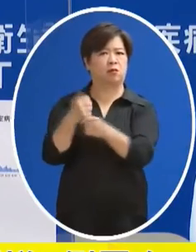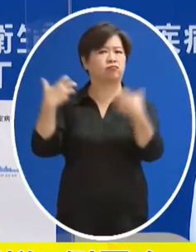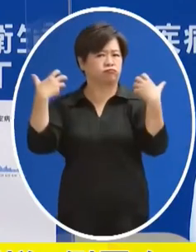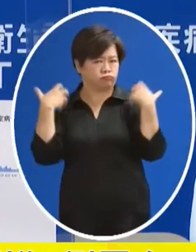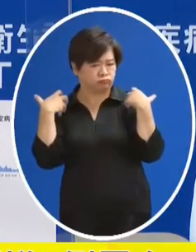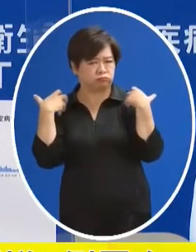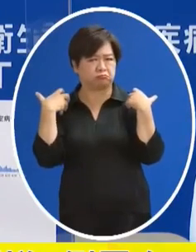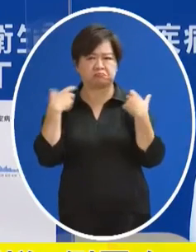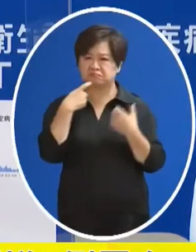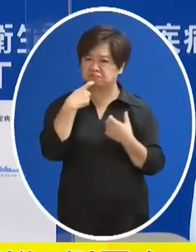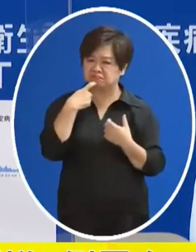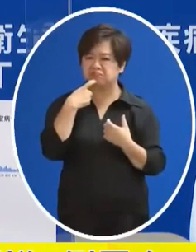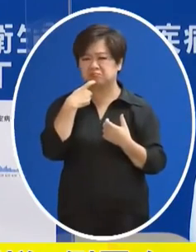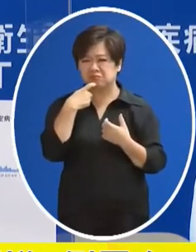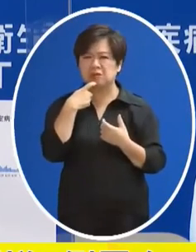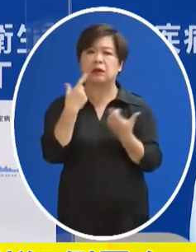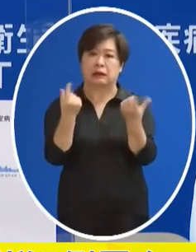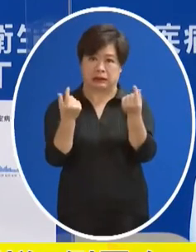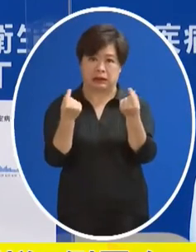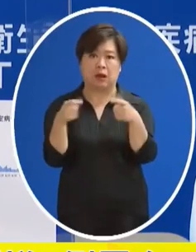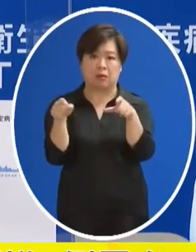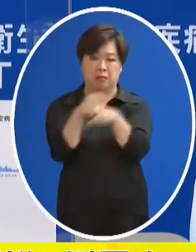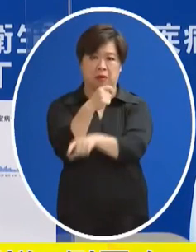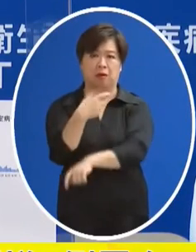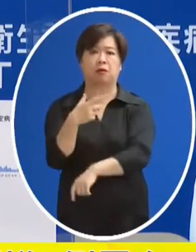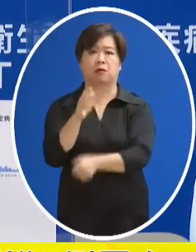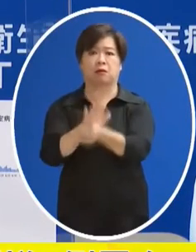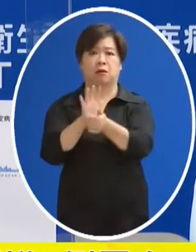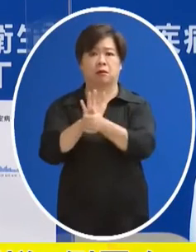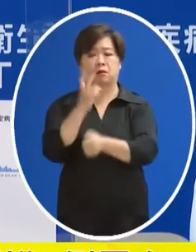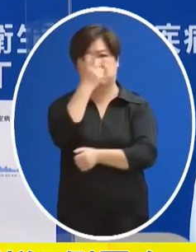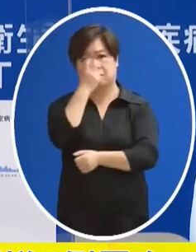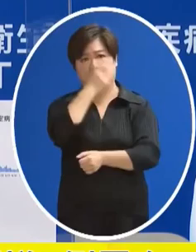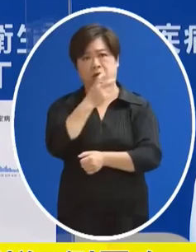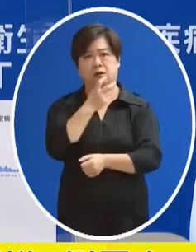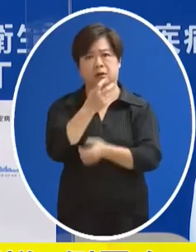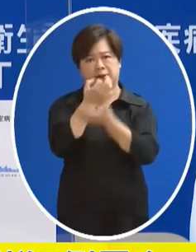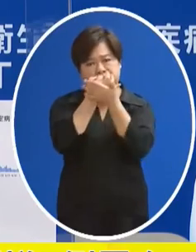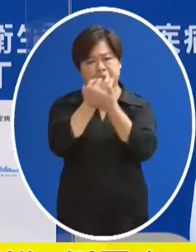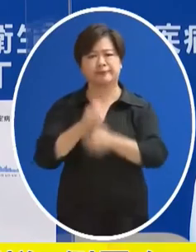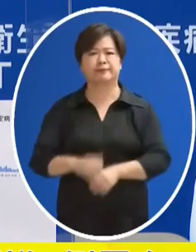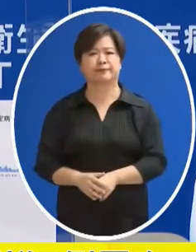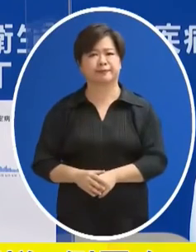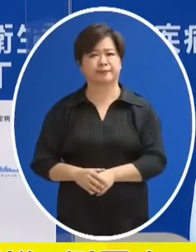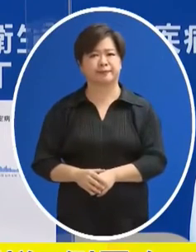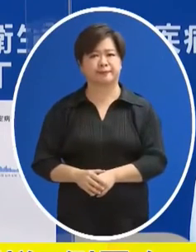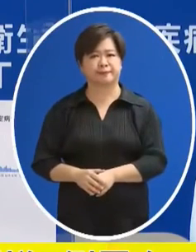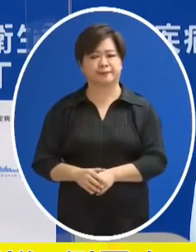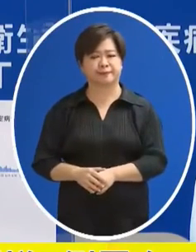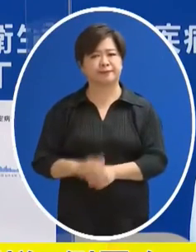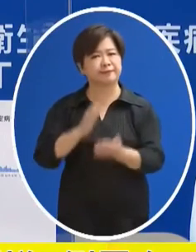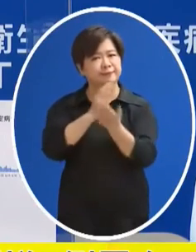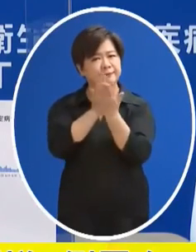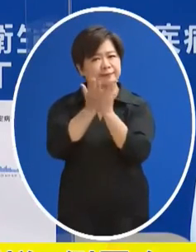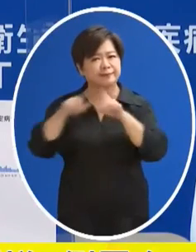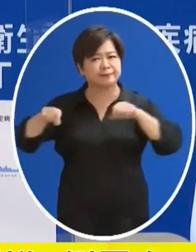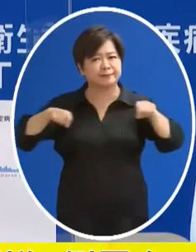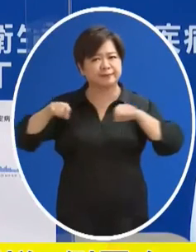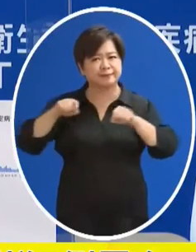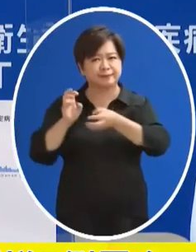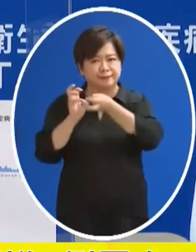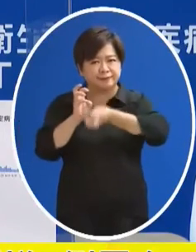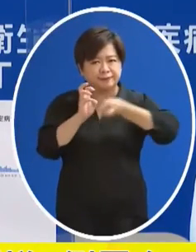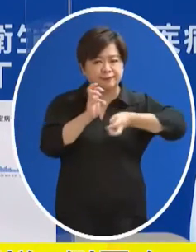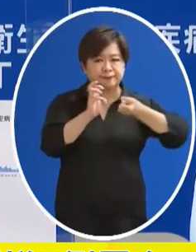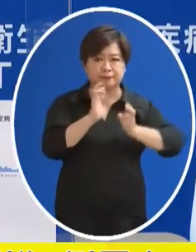人员，那也是在我们的公费裁检的目标里面。好，所以在一切的我们在上面都有一些